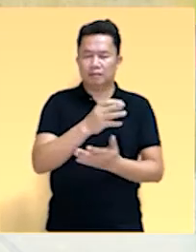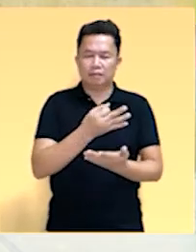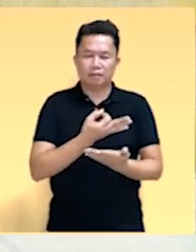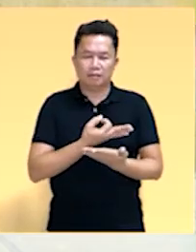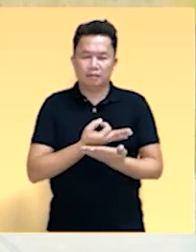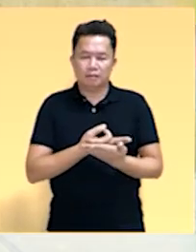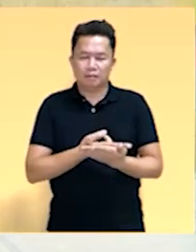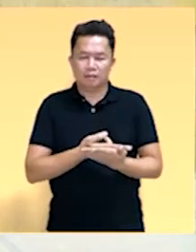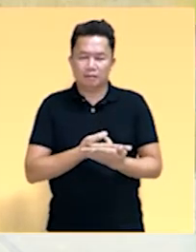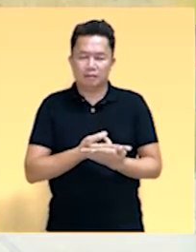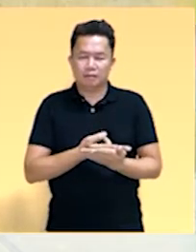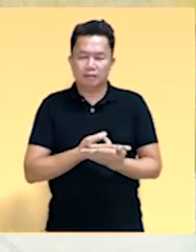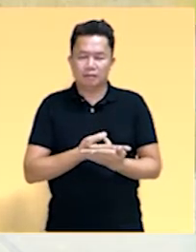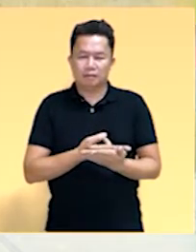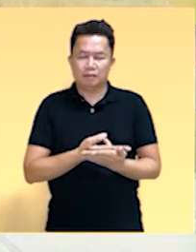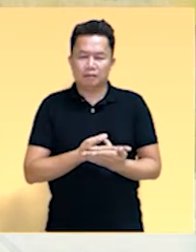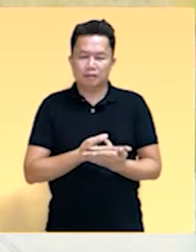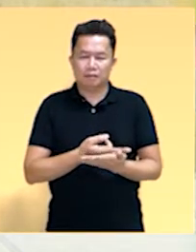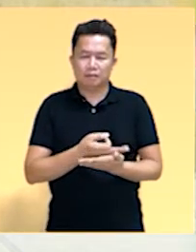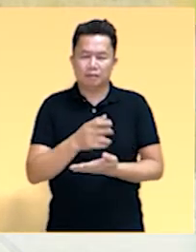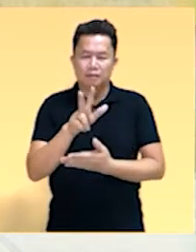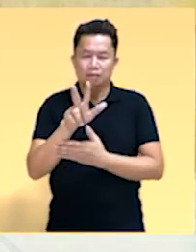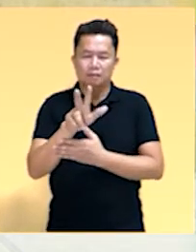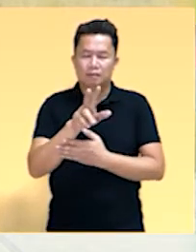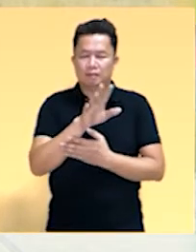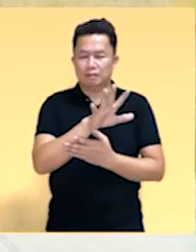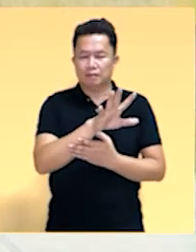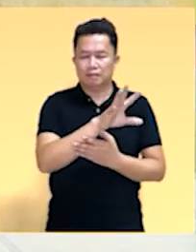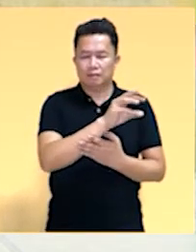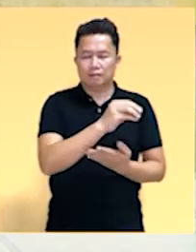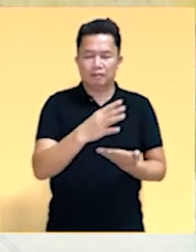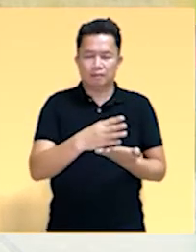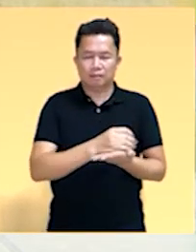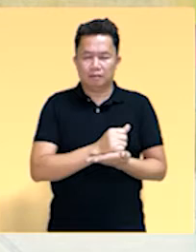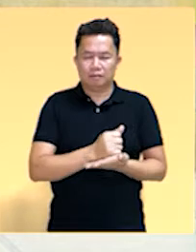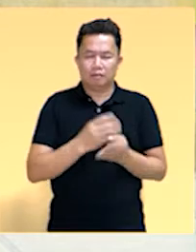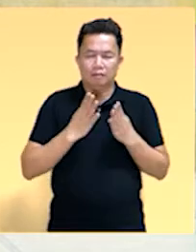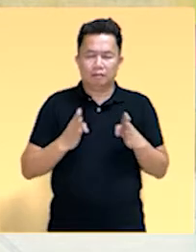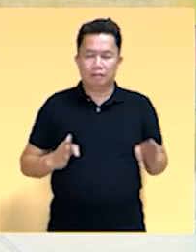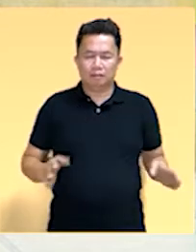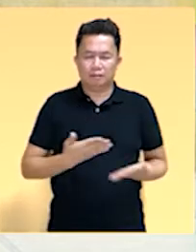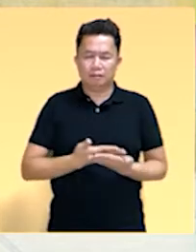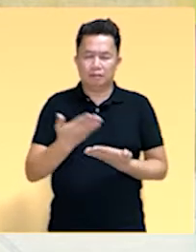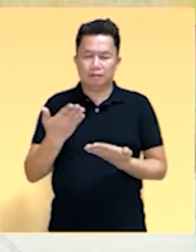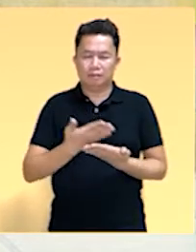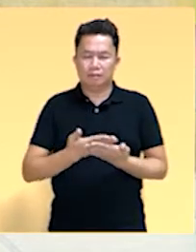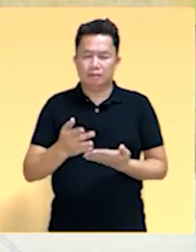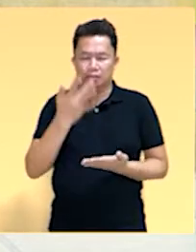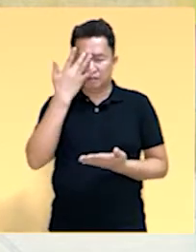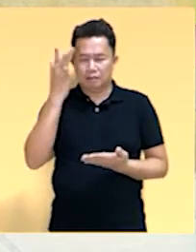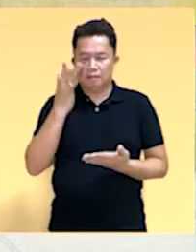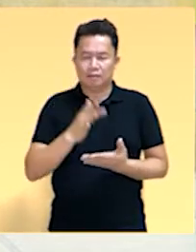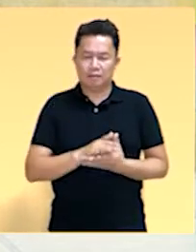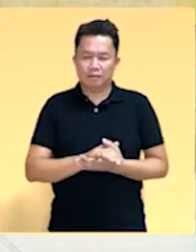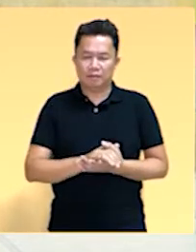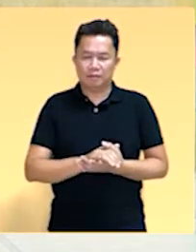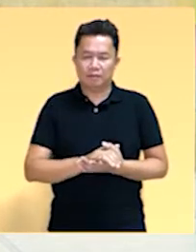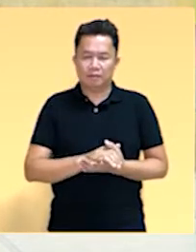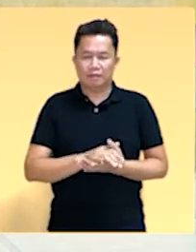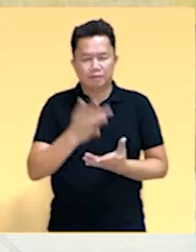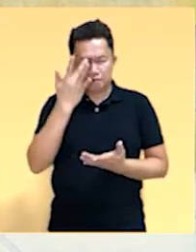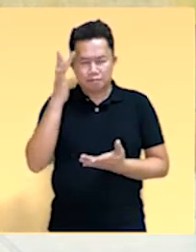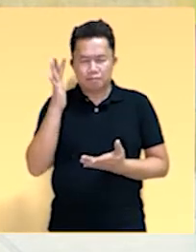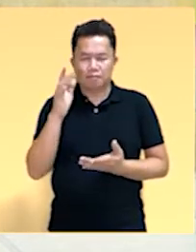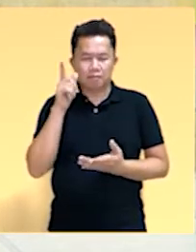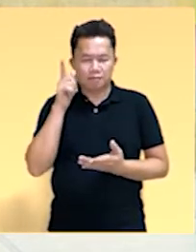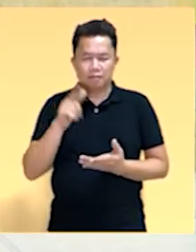675 pesos ang pera mayroon ako at 350 ang halaga ng blouse na bibilhin ko. Magaling!